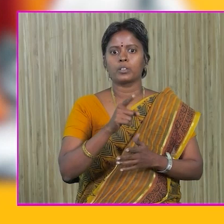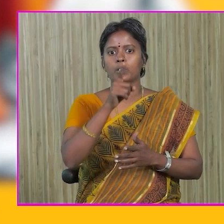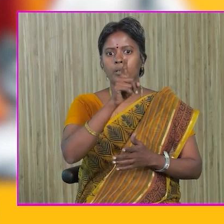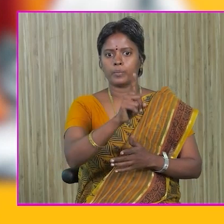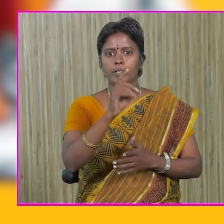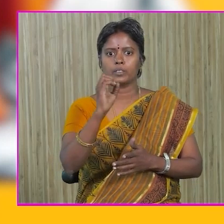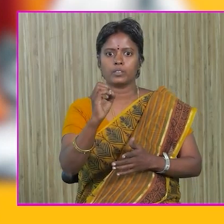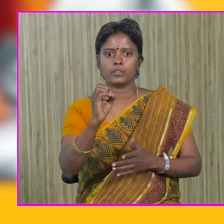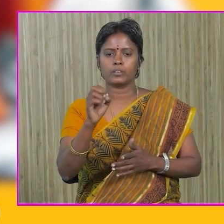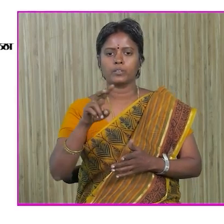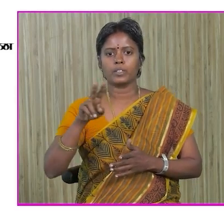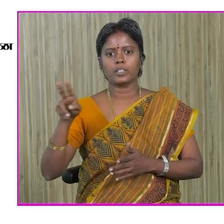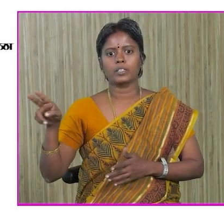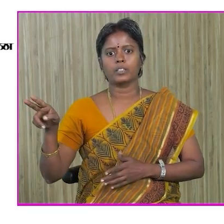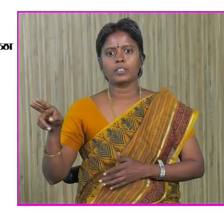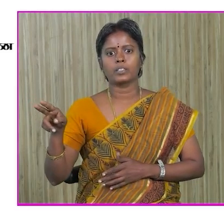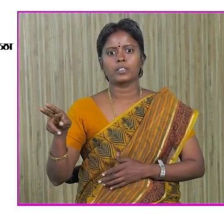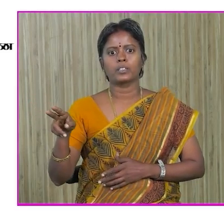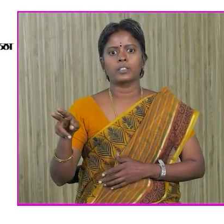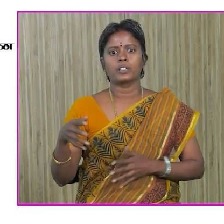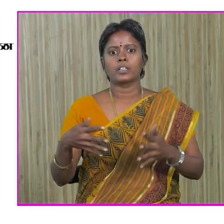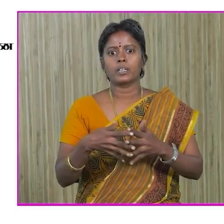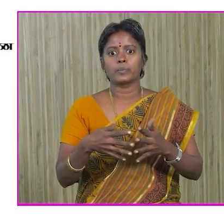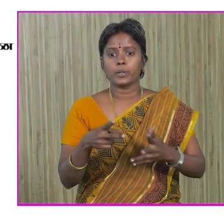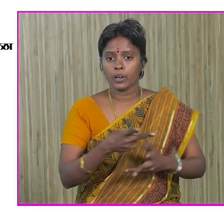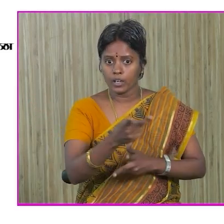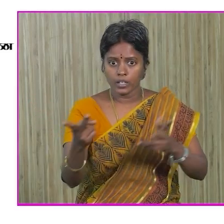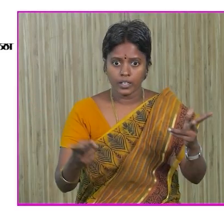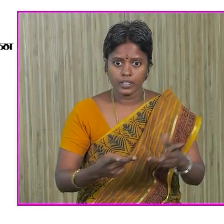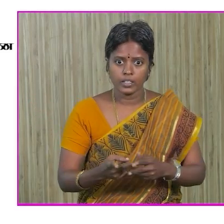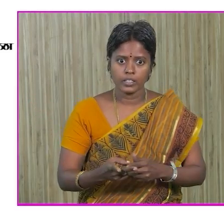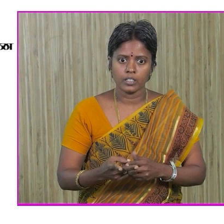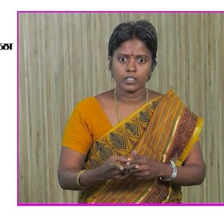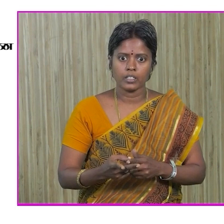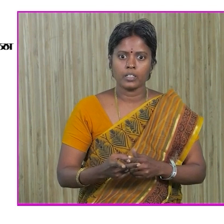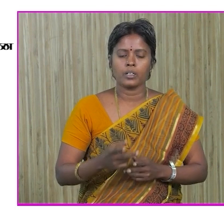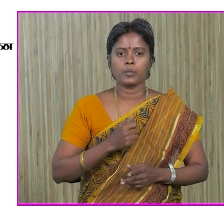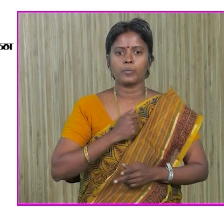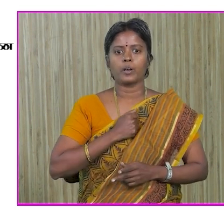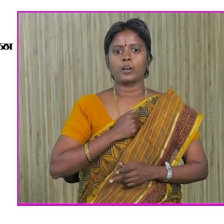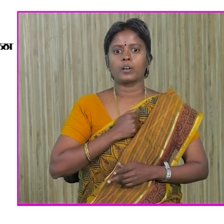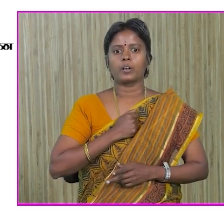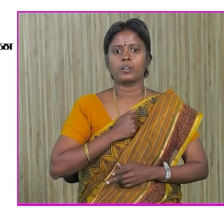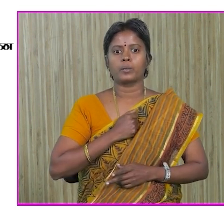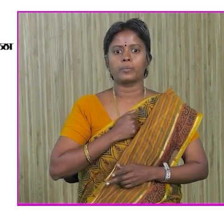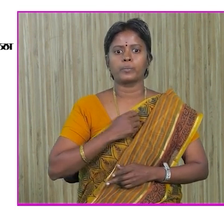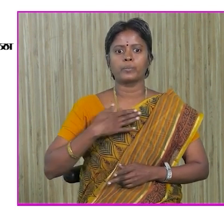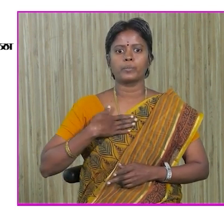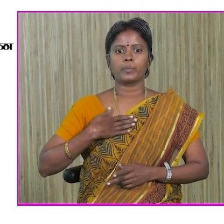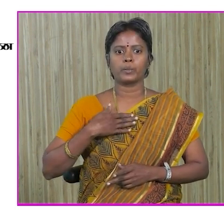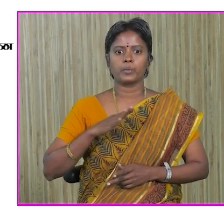வரை. இது நட்பாராய்தல், மானம், பண்புடைமை ஆகிய மூன்று